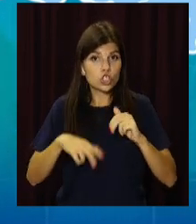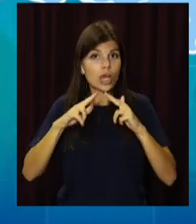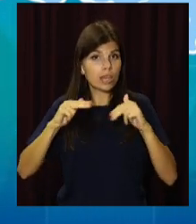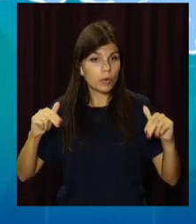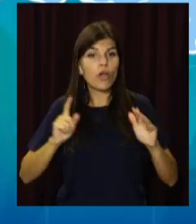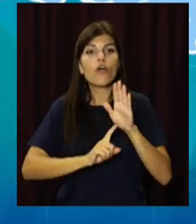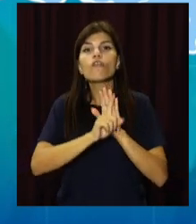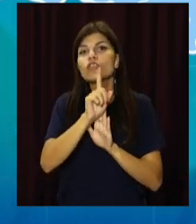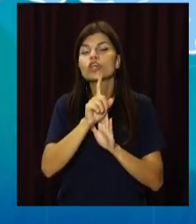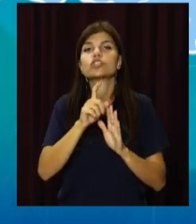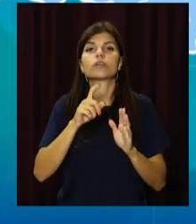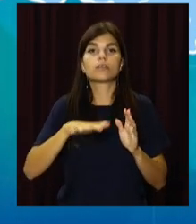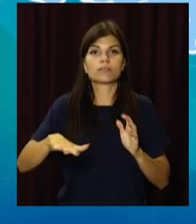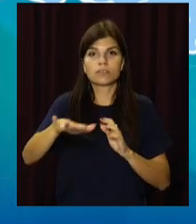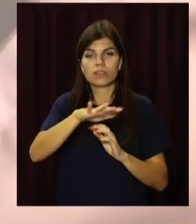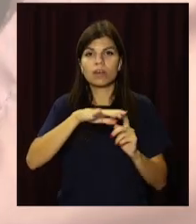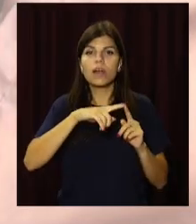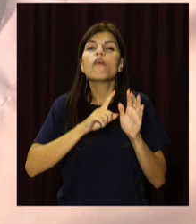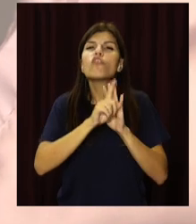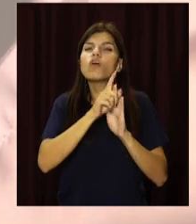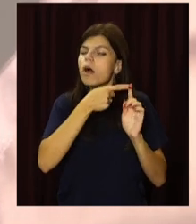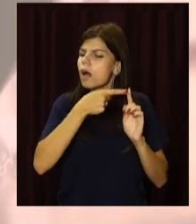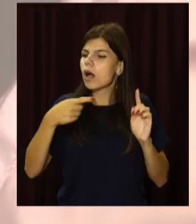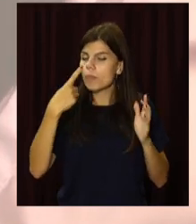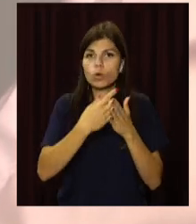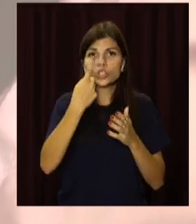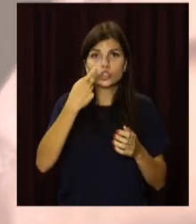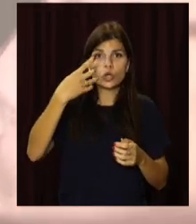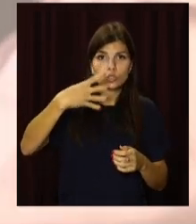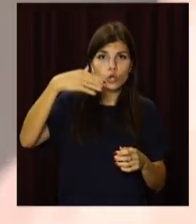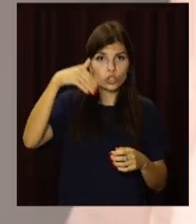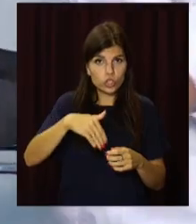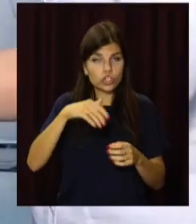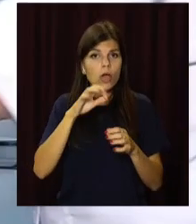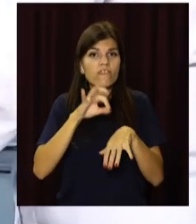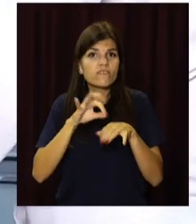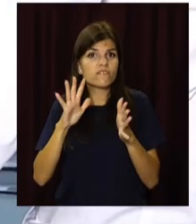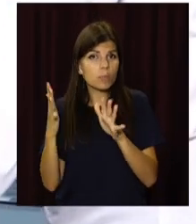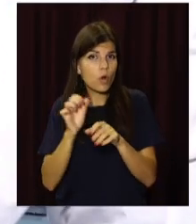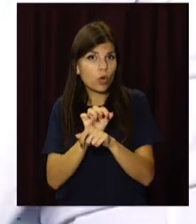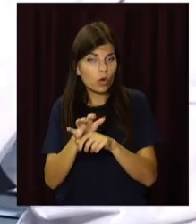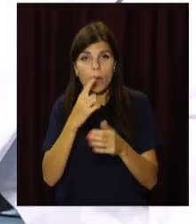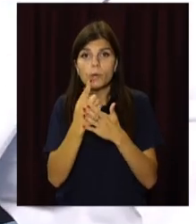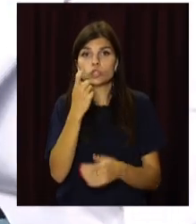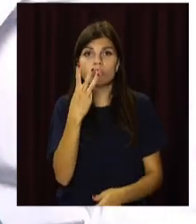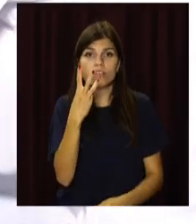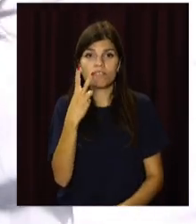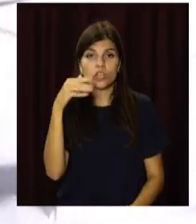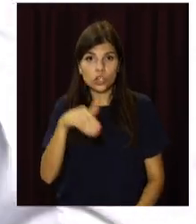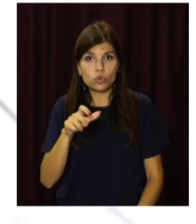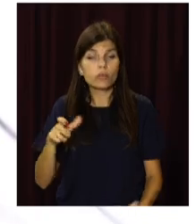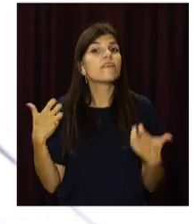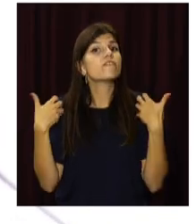З початку пандемії у регіоні зафіксували майже 140 тисяч випадків корони. Понад 132 тисячі